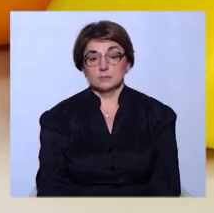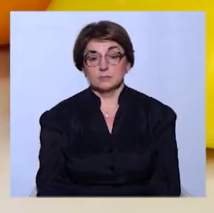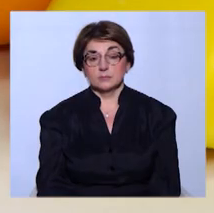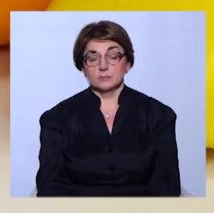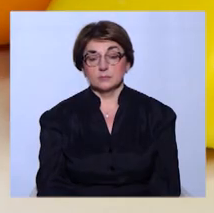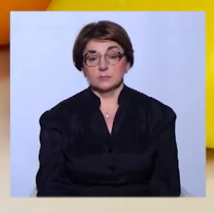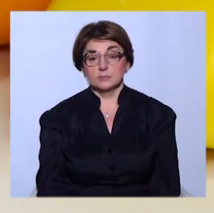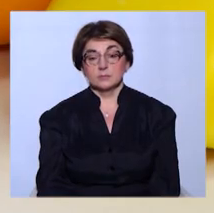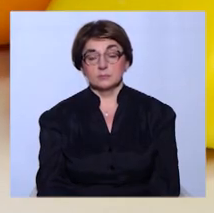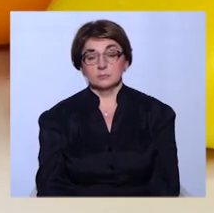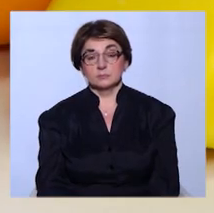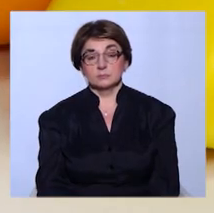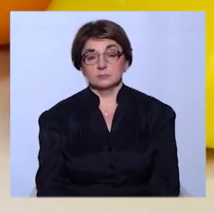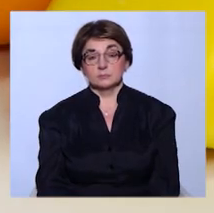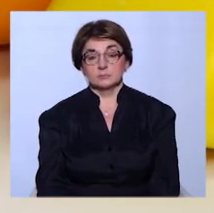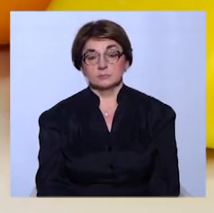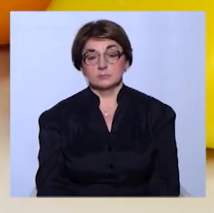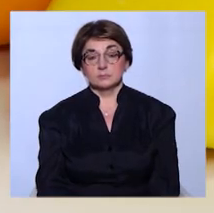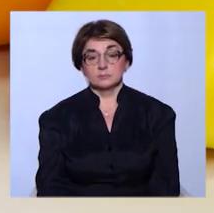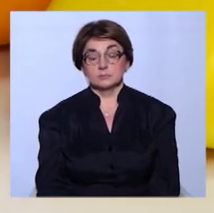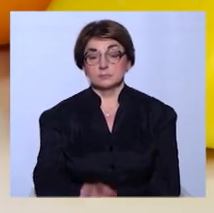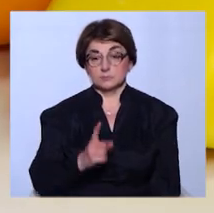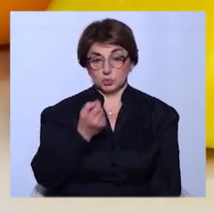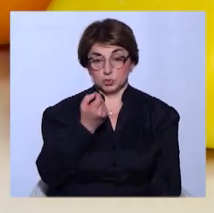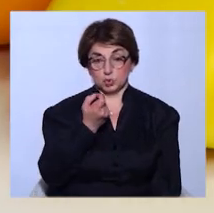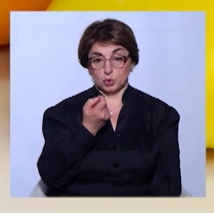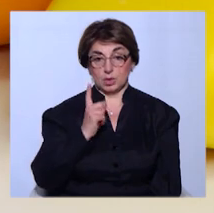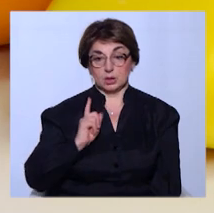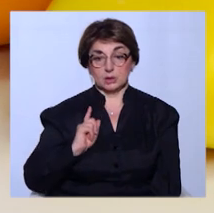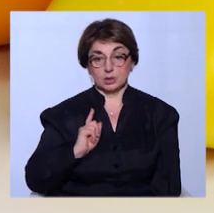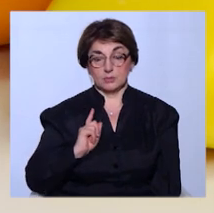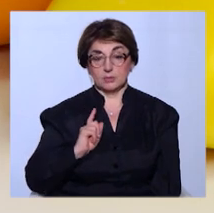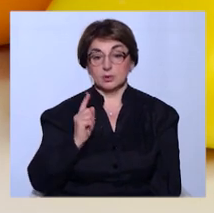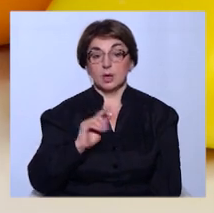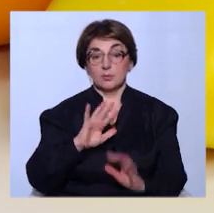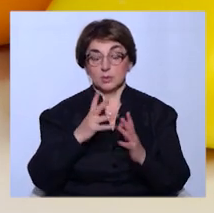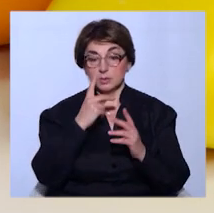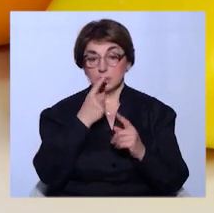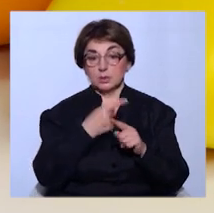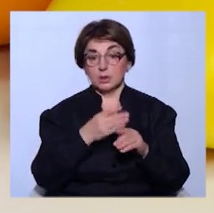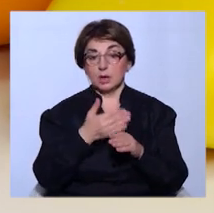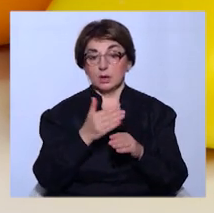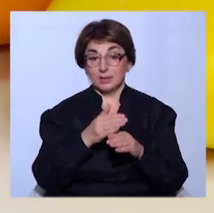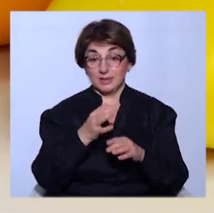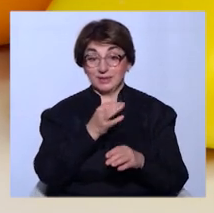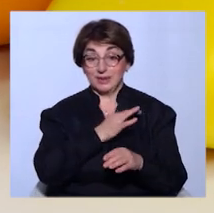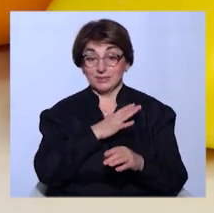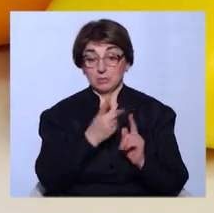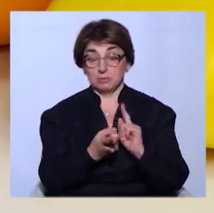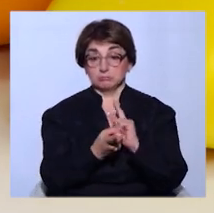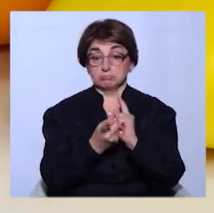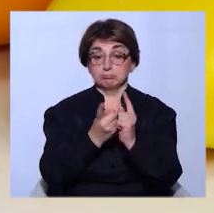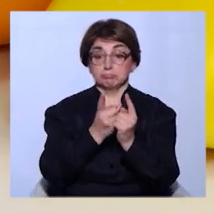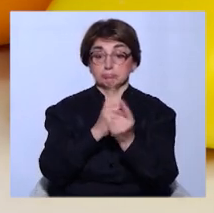დაველოდოთ ცოტა ხანი, რა მოხდება? ნახეთ, გამოგდა თეთრი შაქარი იქცა მუქმასად.